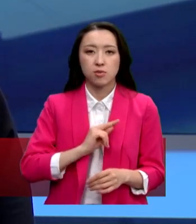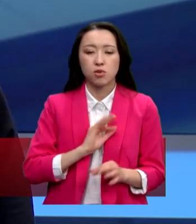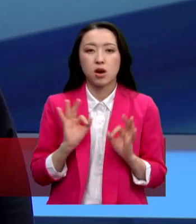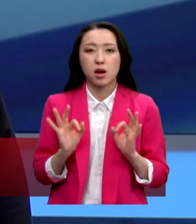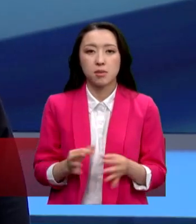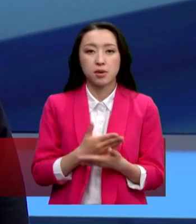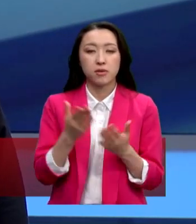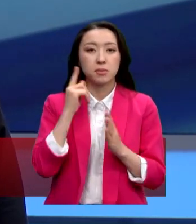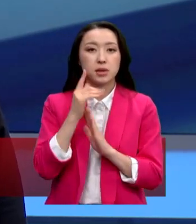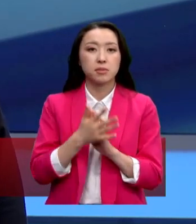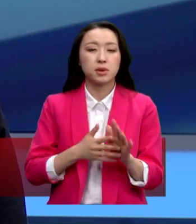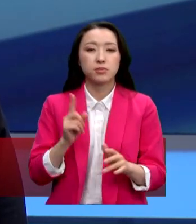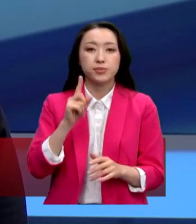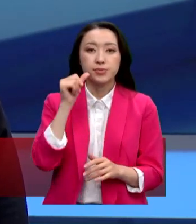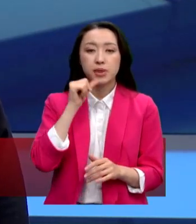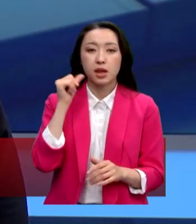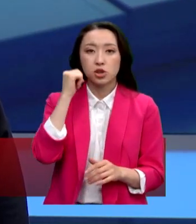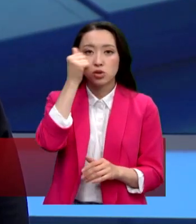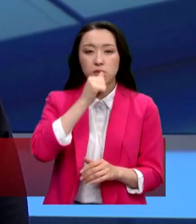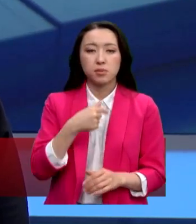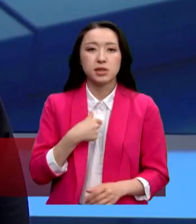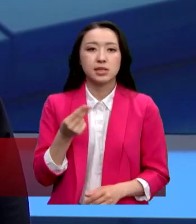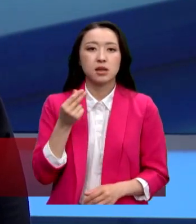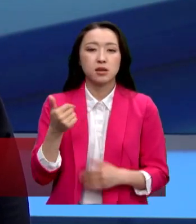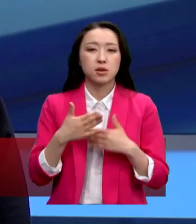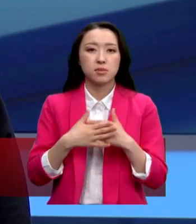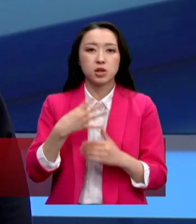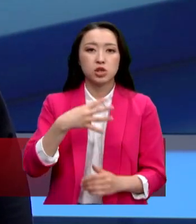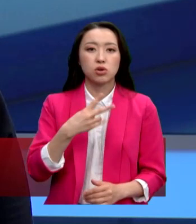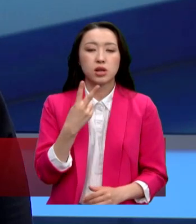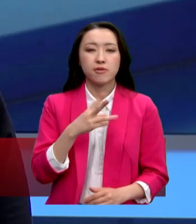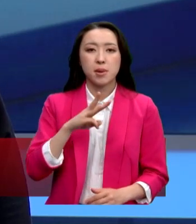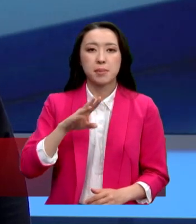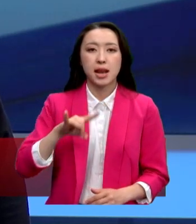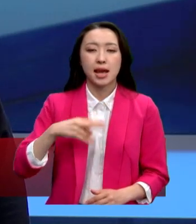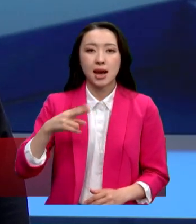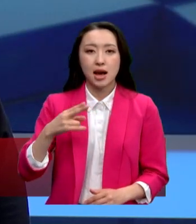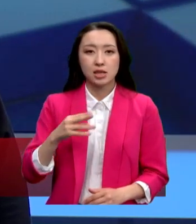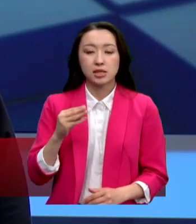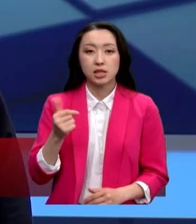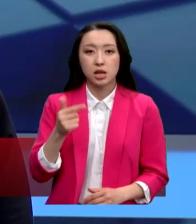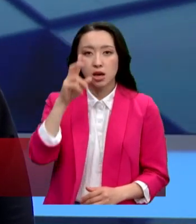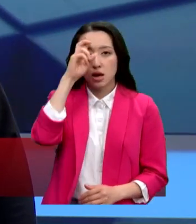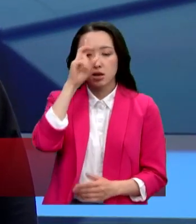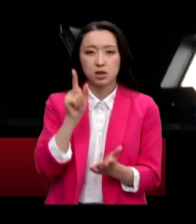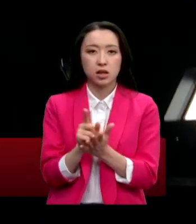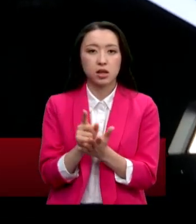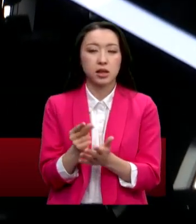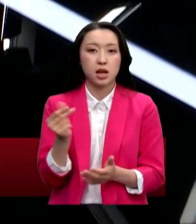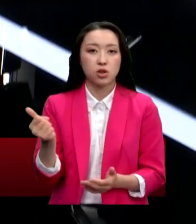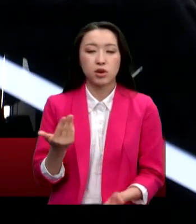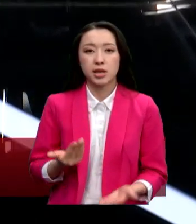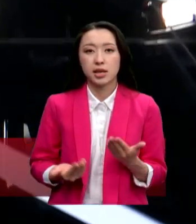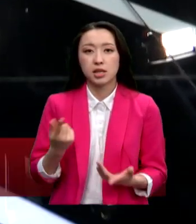понимаете, дело в том, что мы за прошлый год заплатили порядка 42 миллиардов тенге в бюджет налогов. Если